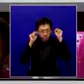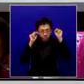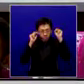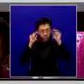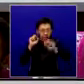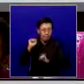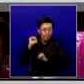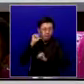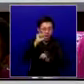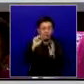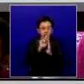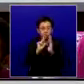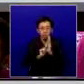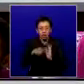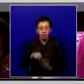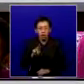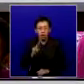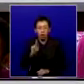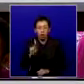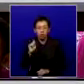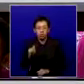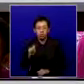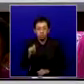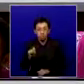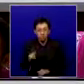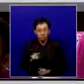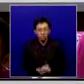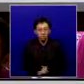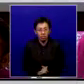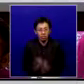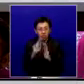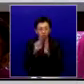ประกาศพ.ร.ก.ฉุกเฉินที่เขาเรียกว่า over